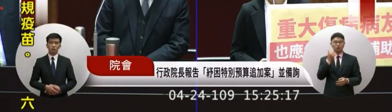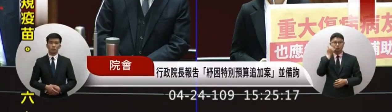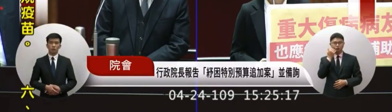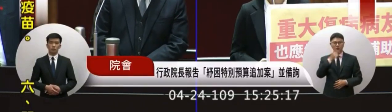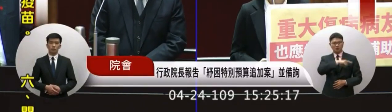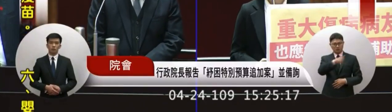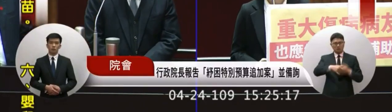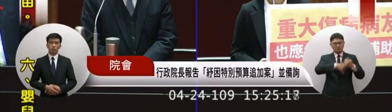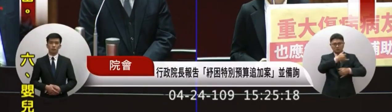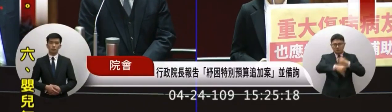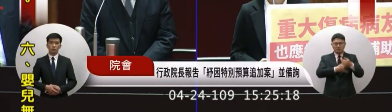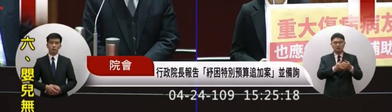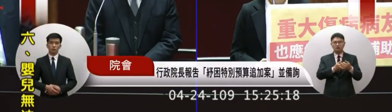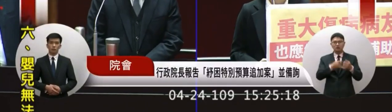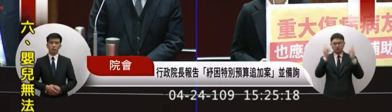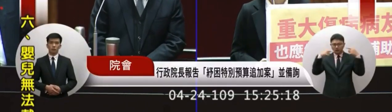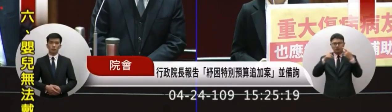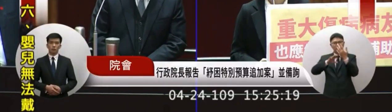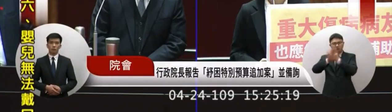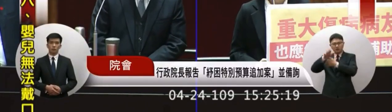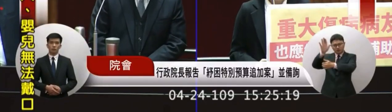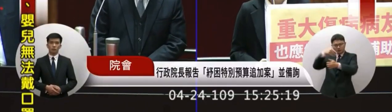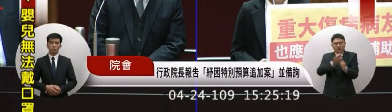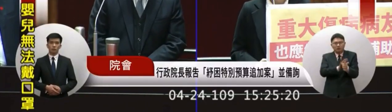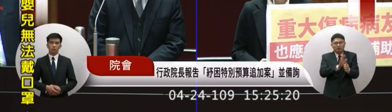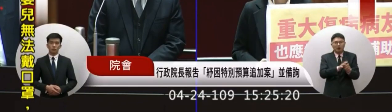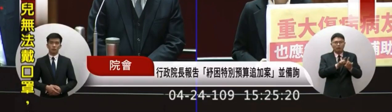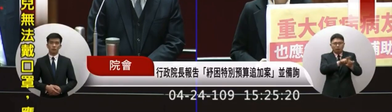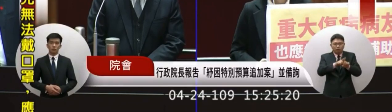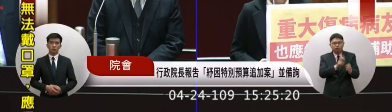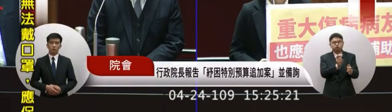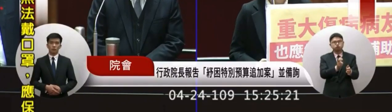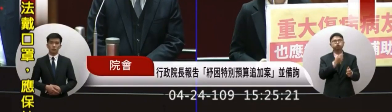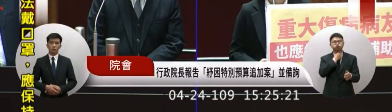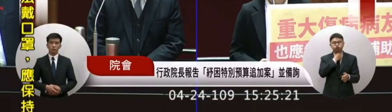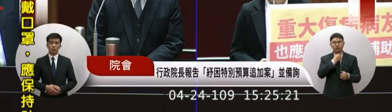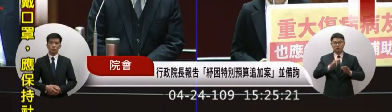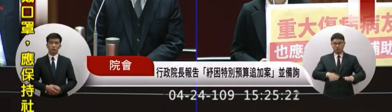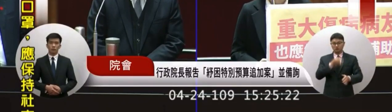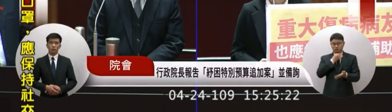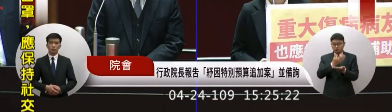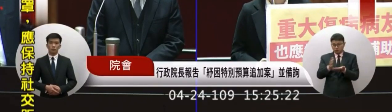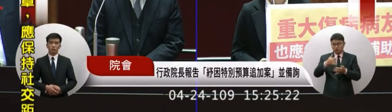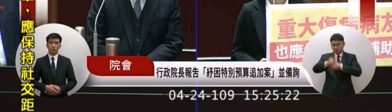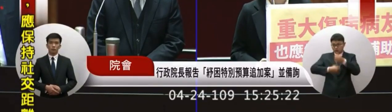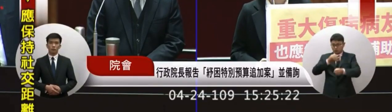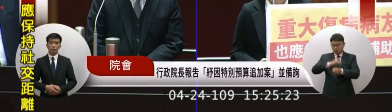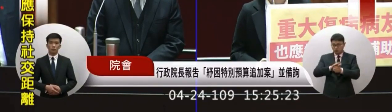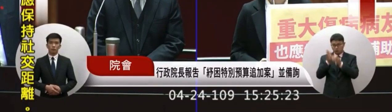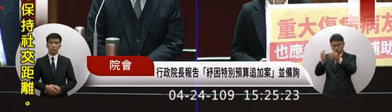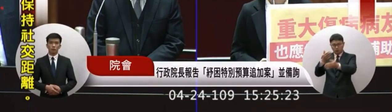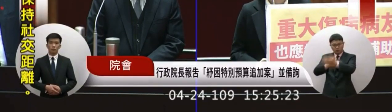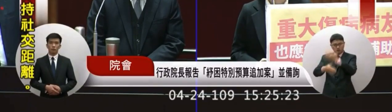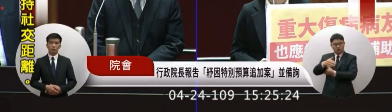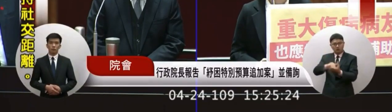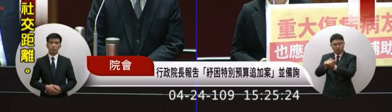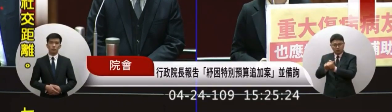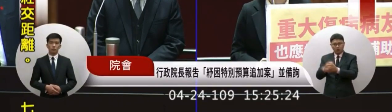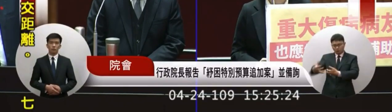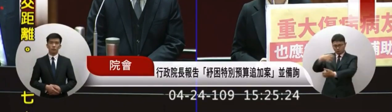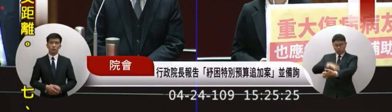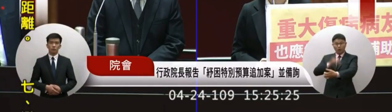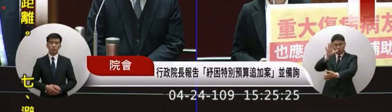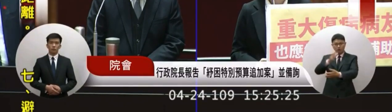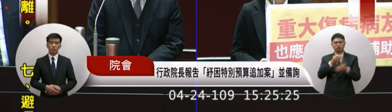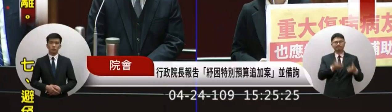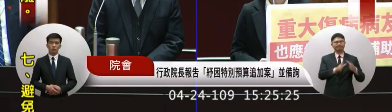们生活上其实往往需要另外一个照顾者来协助。那我们可以看到说在目前的纾困补助、生活补助上，对身心障碍者的部分已经有纳入了，但是